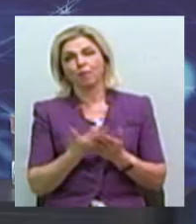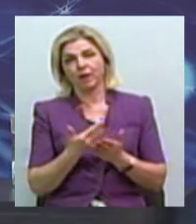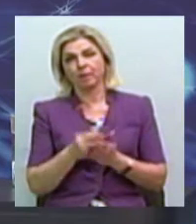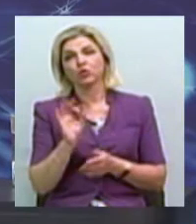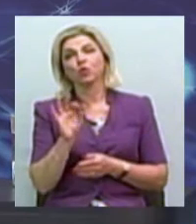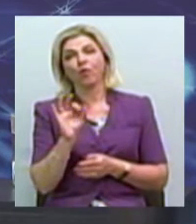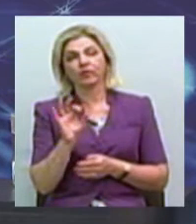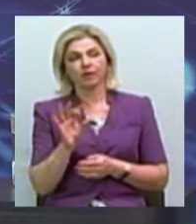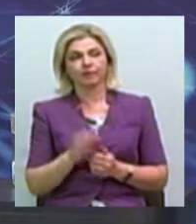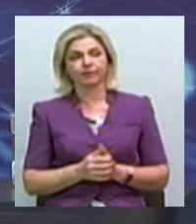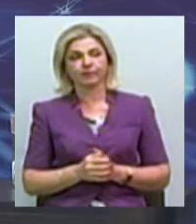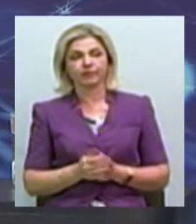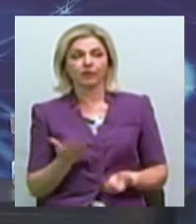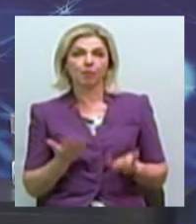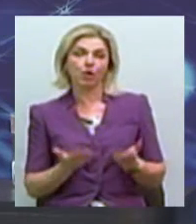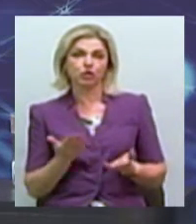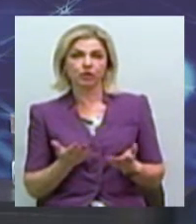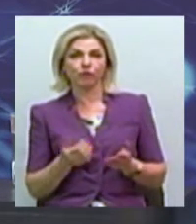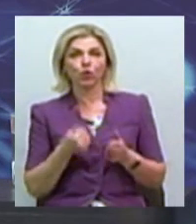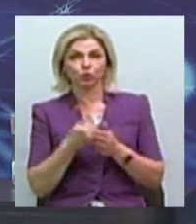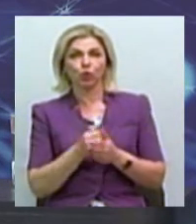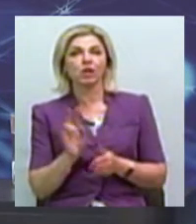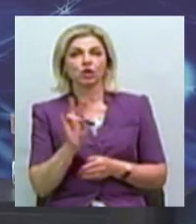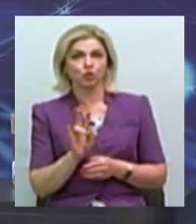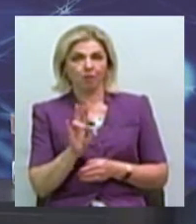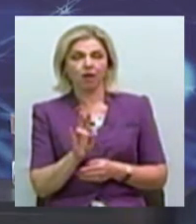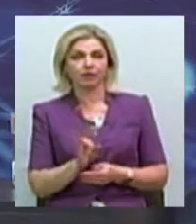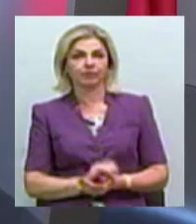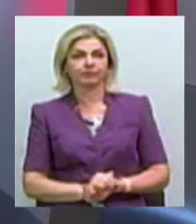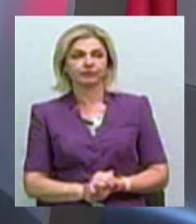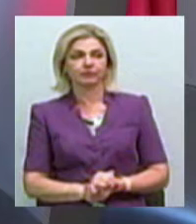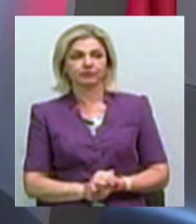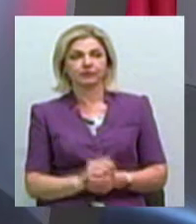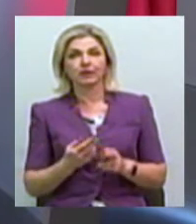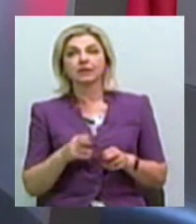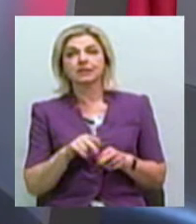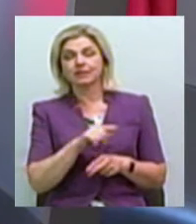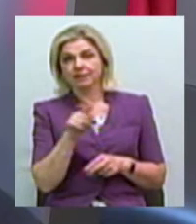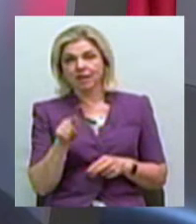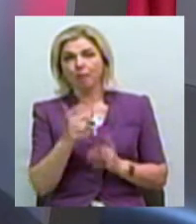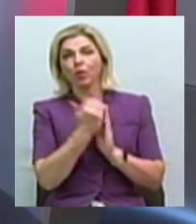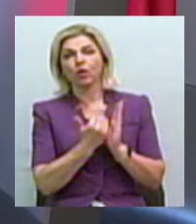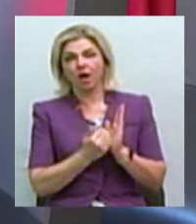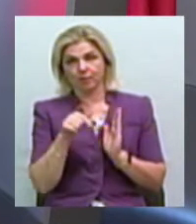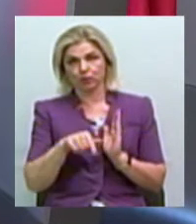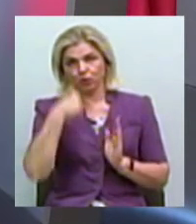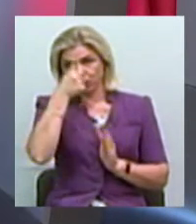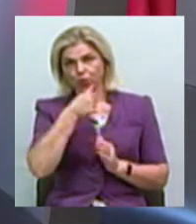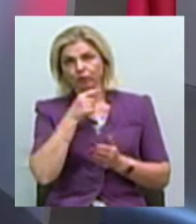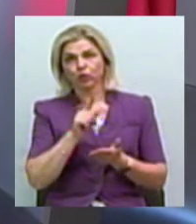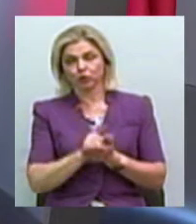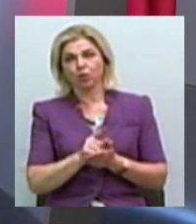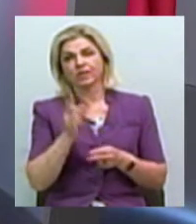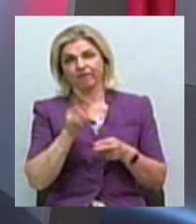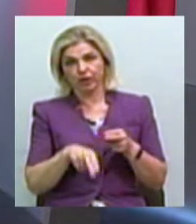жовтні, можливо, до листопада, ця програма цього року, вона має отримати